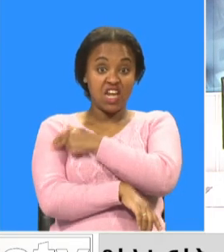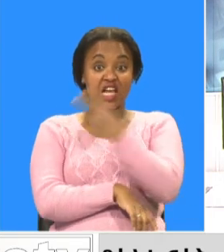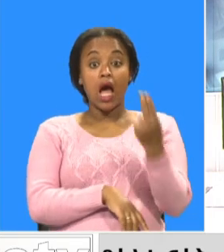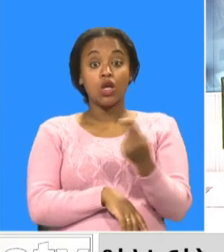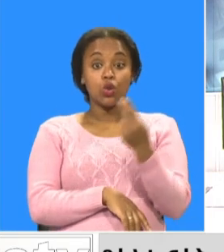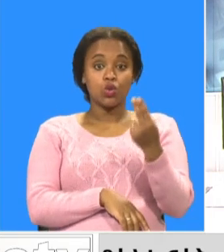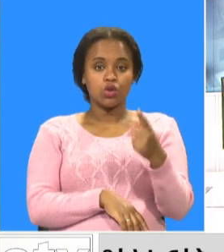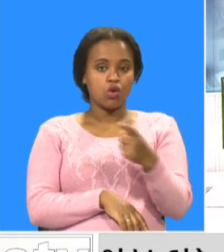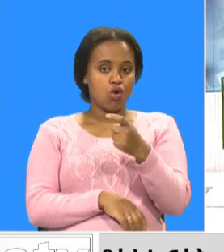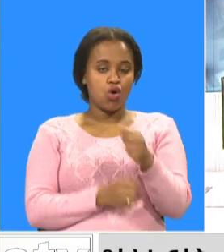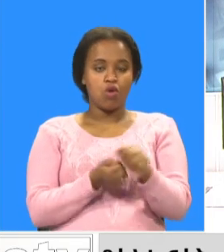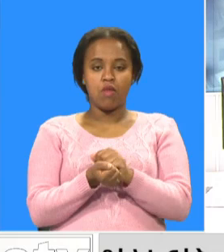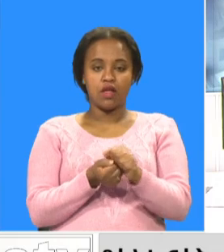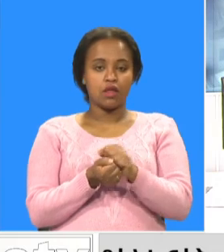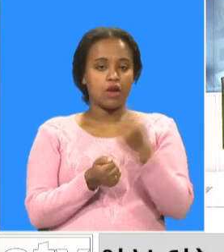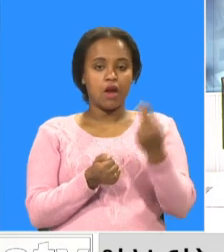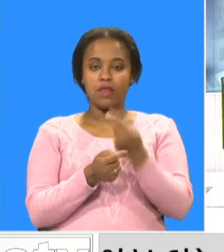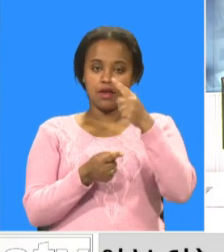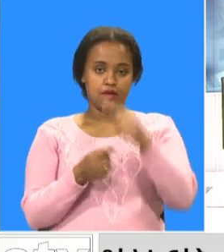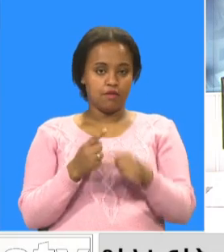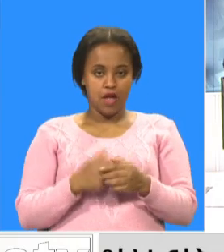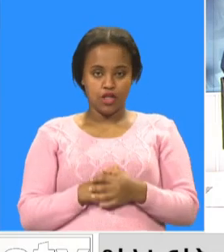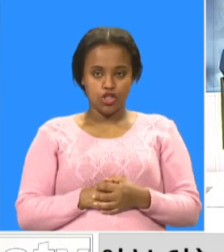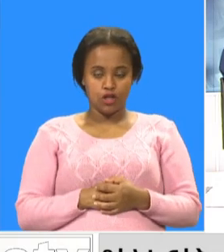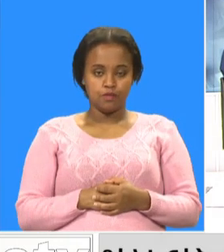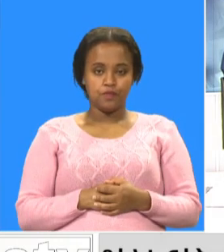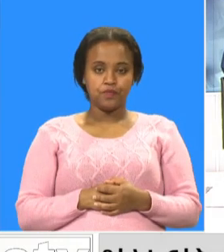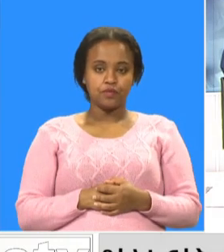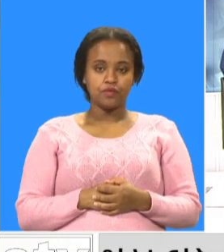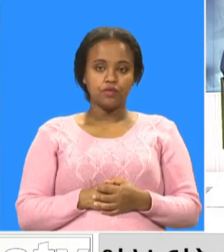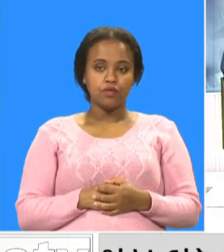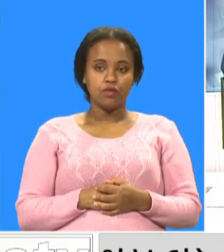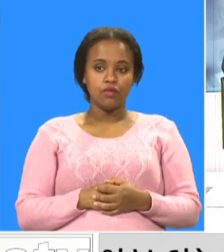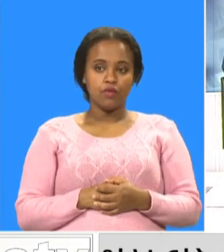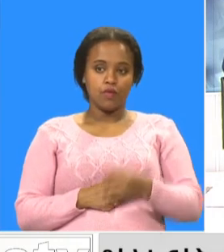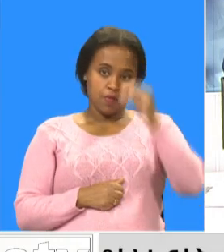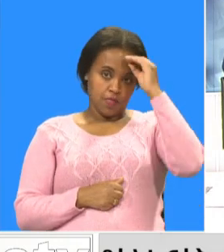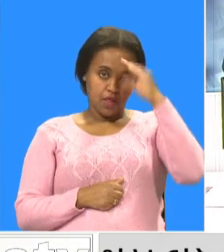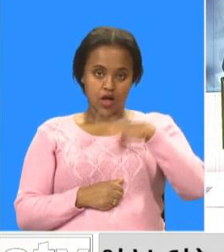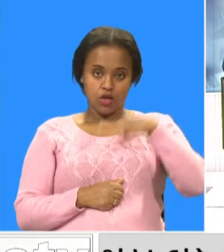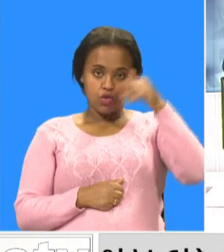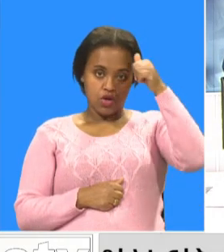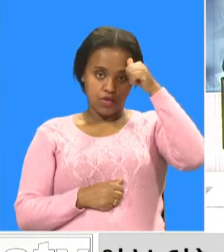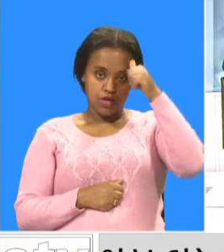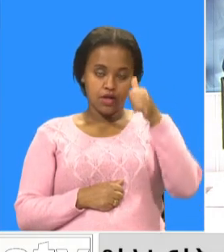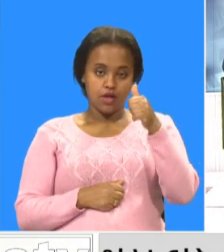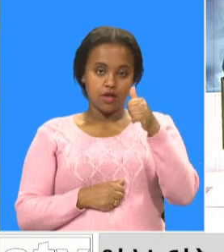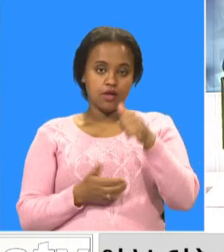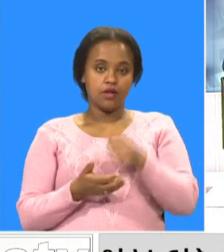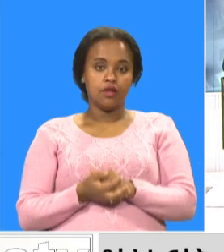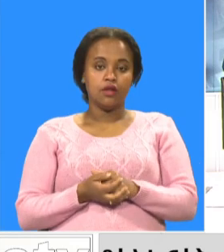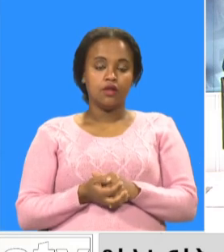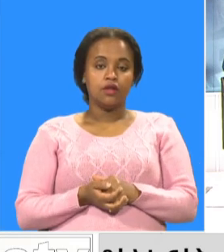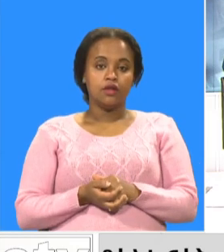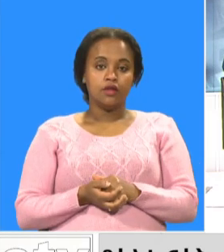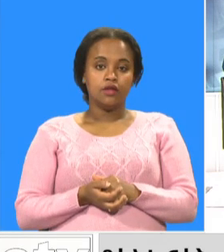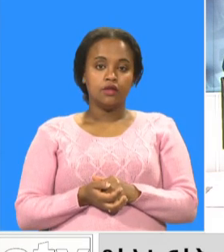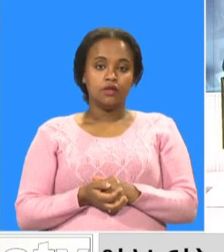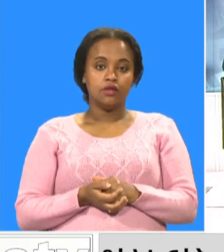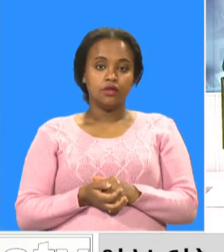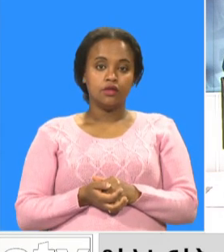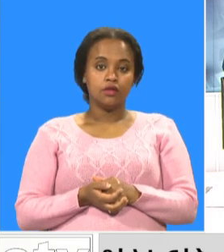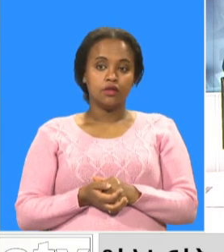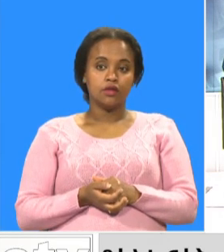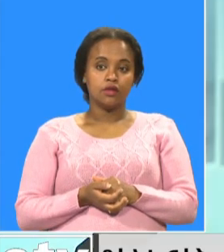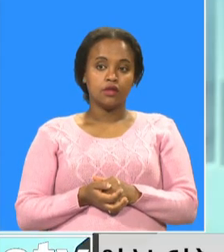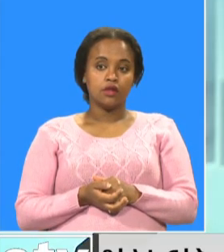ነው ማጠብና መጠቀም የማይቻል። አብደላ የተነሱ ነገር ተመልካቾች የሚያነሷቸው አሉ። ከነሱ ጋር